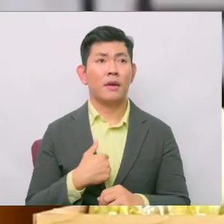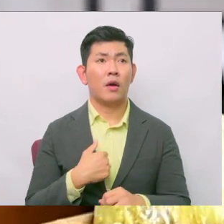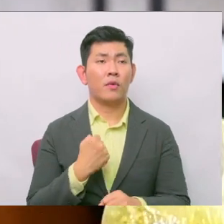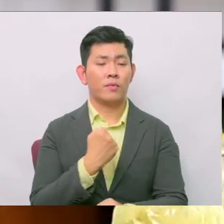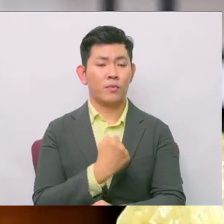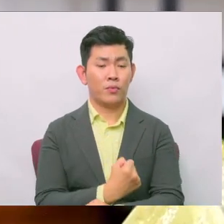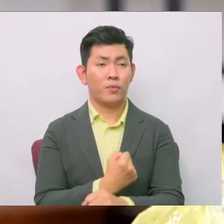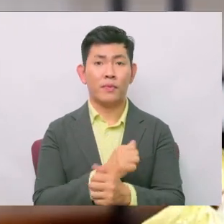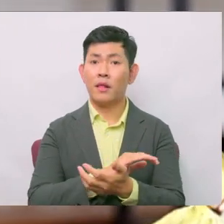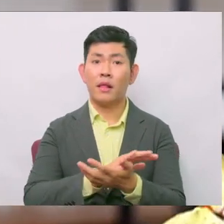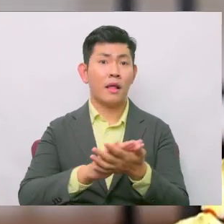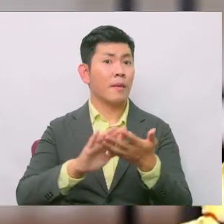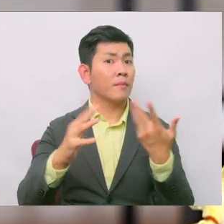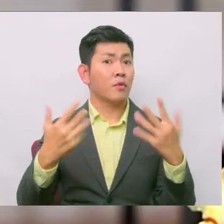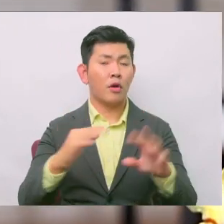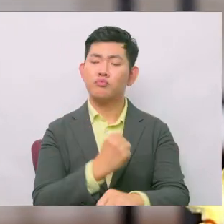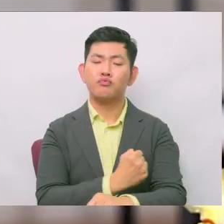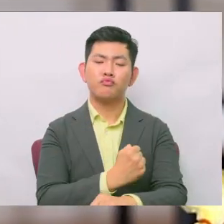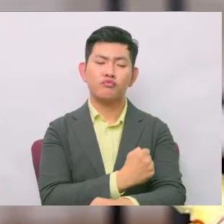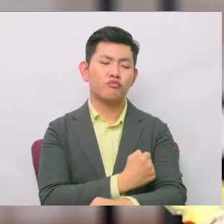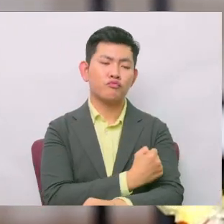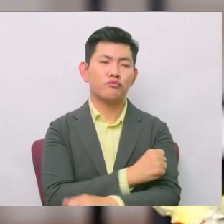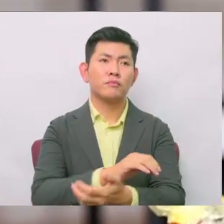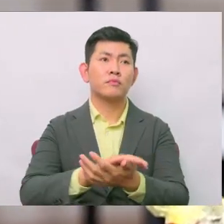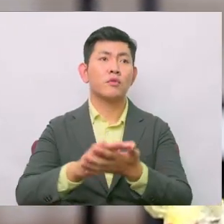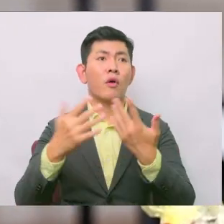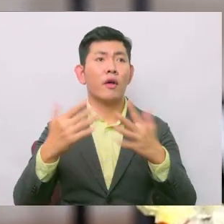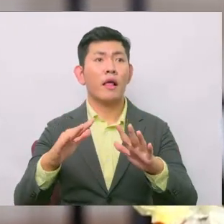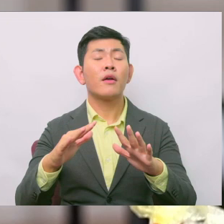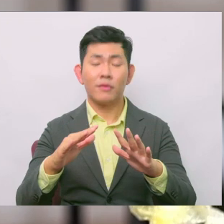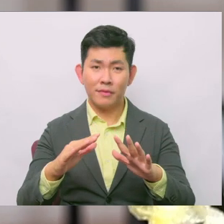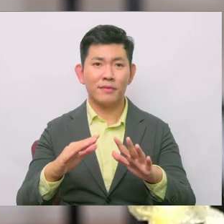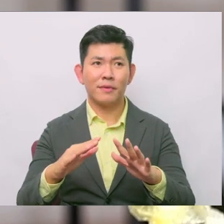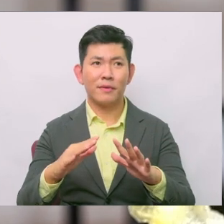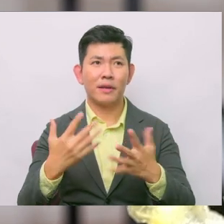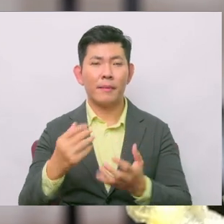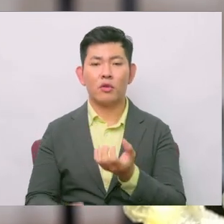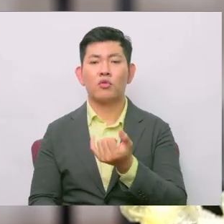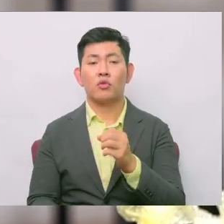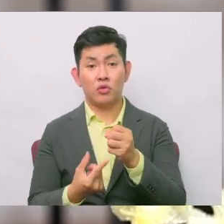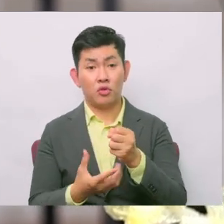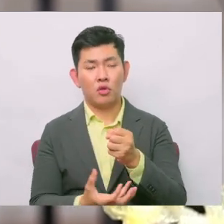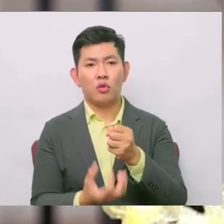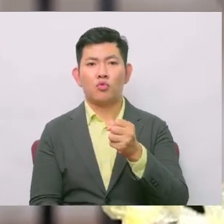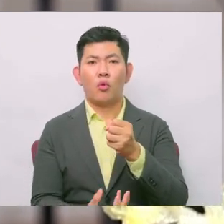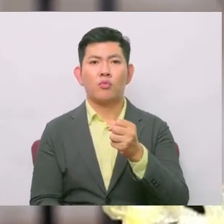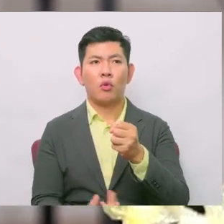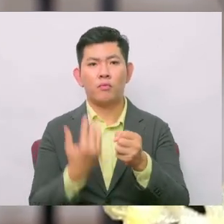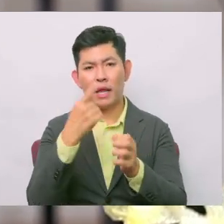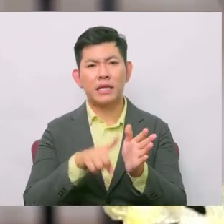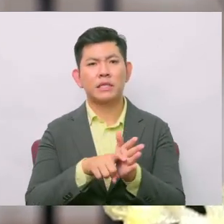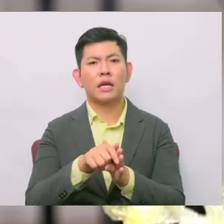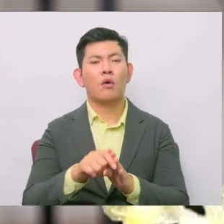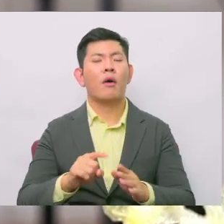คะเราประคบลูกเสร็จแล้วหรือประคบคนในครอบครัวเสร็จแล้วให้เราไปนึ่งนะคะนึ่งอีกครั้งนึงเพื่อฆ่าเชื้อแล้